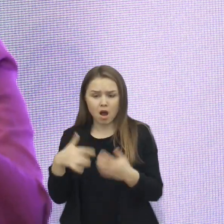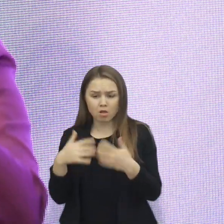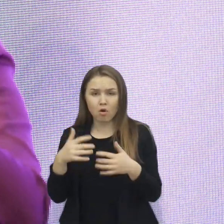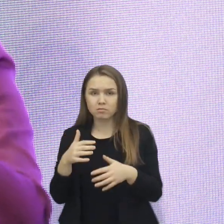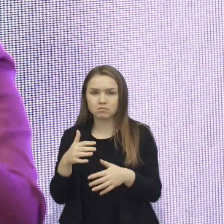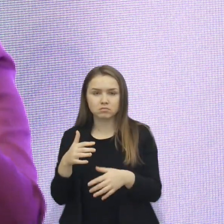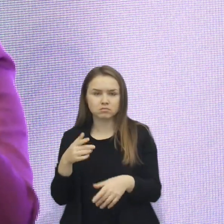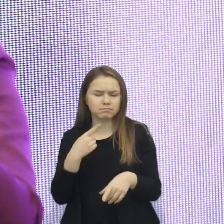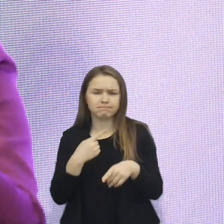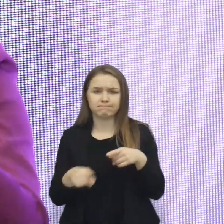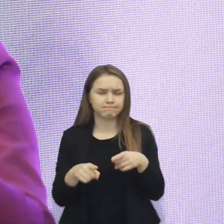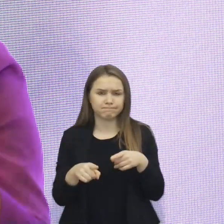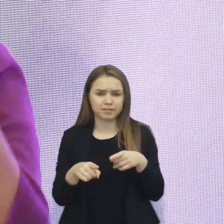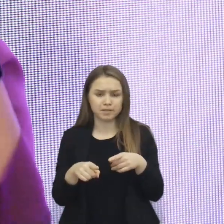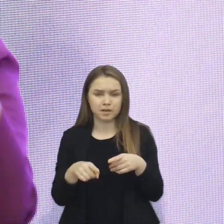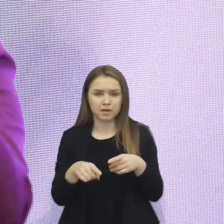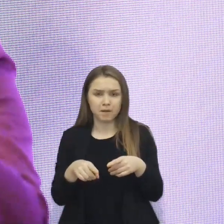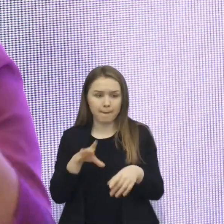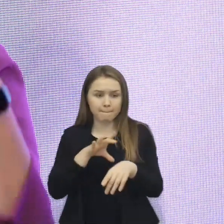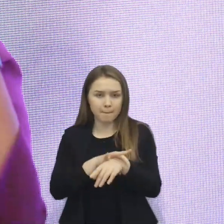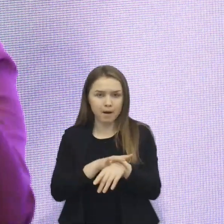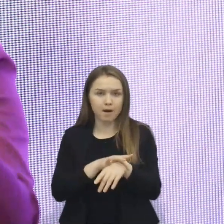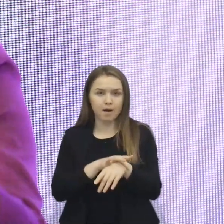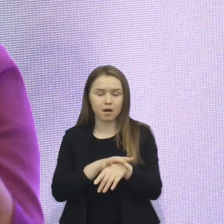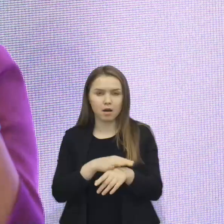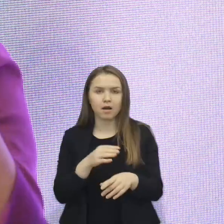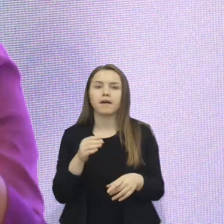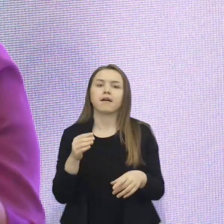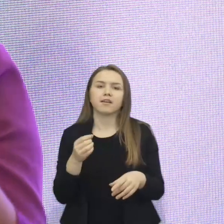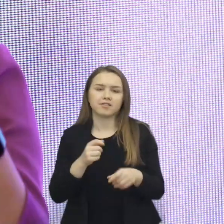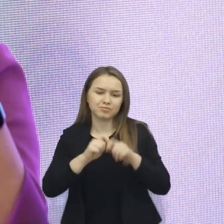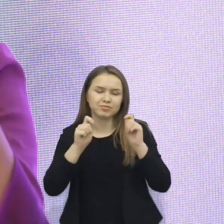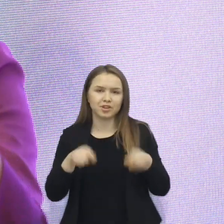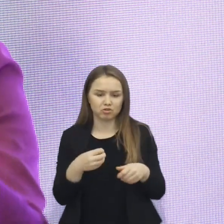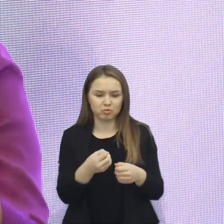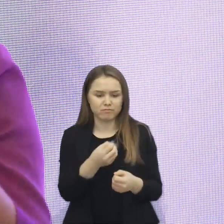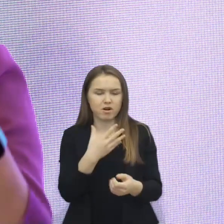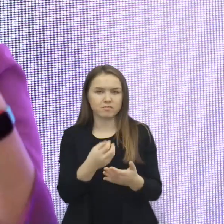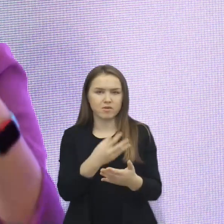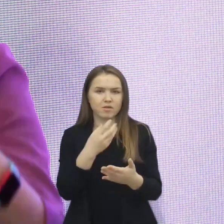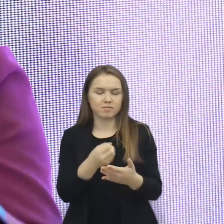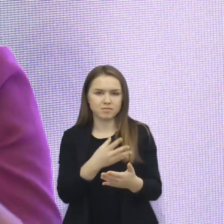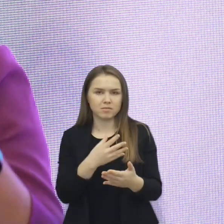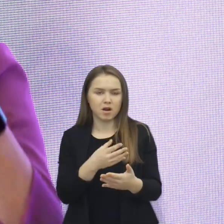pagauna kažkokius tai ieškojimus ir pradeda mesti būtent tą turinį, ar ne, kažkokių ten kraštutinių dešinių,